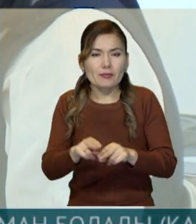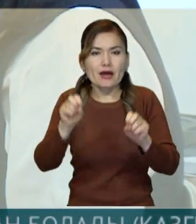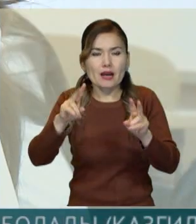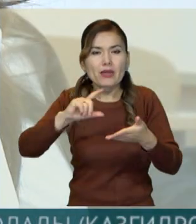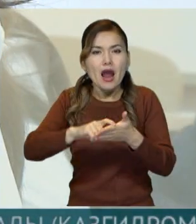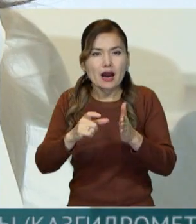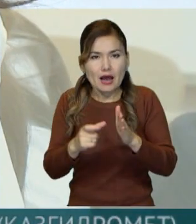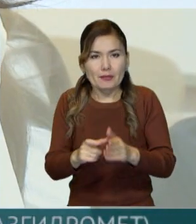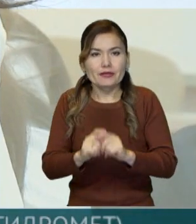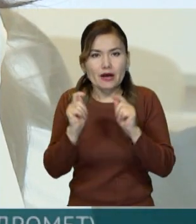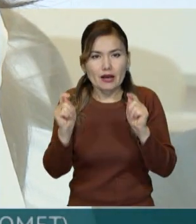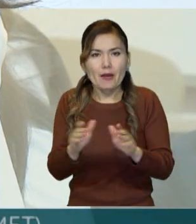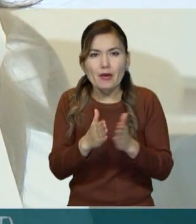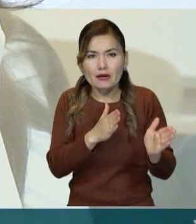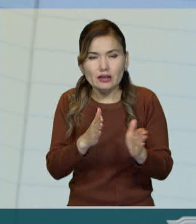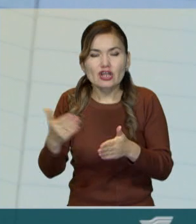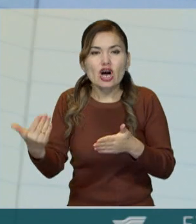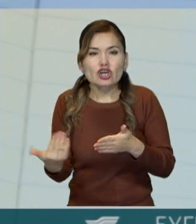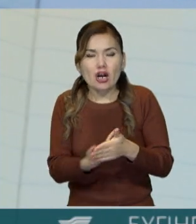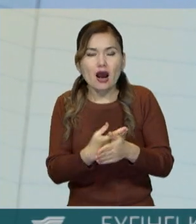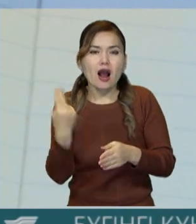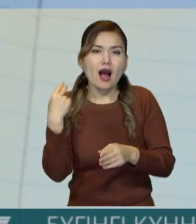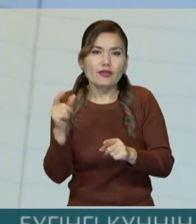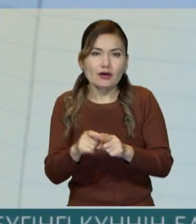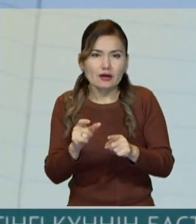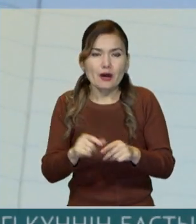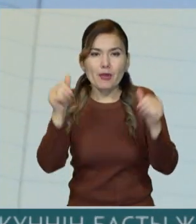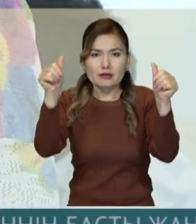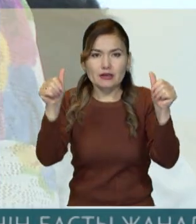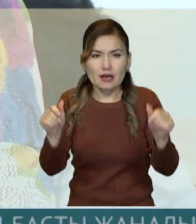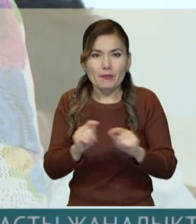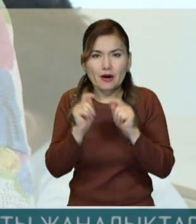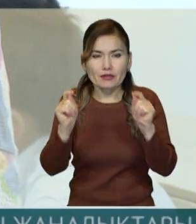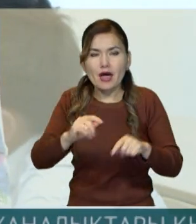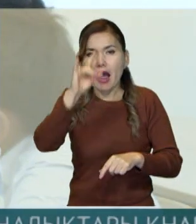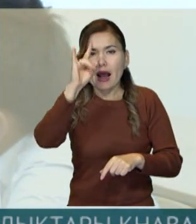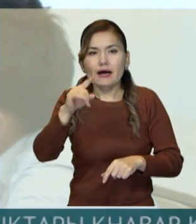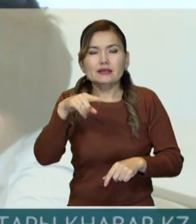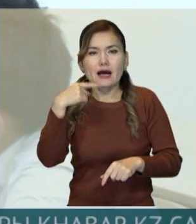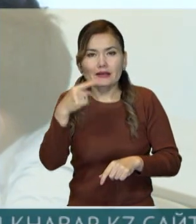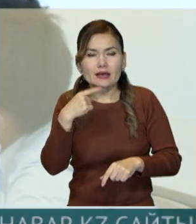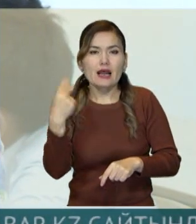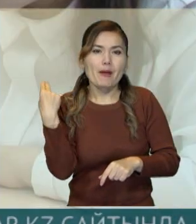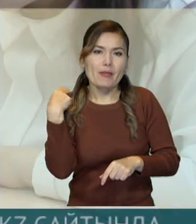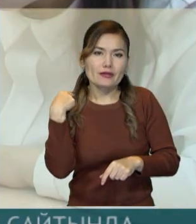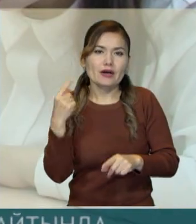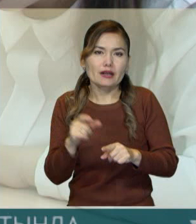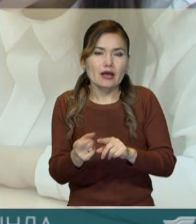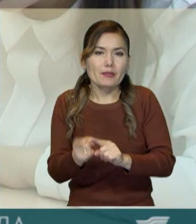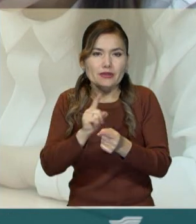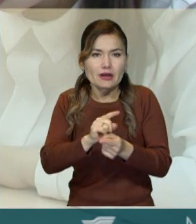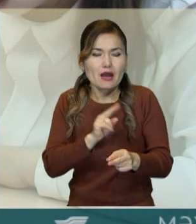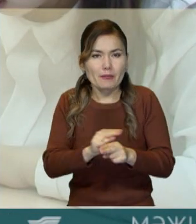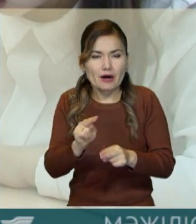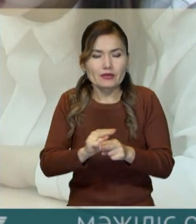кабинет жасақталса, кітапханада жаңа алфавитке арналған стендтер орнатылған. Мәселен, қазақ тілі сабағының соңында оқушылар латын